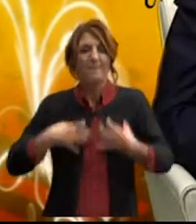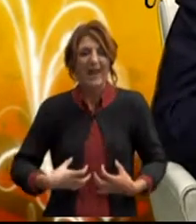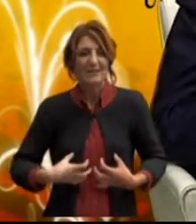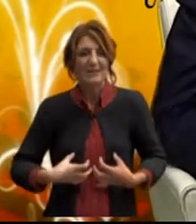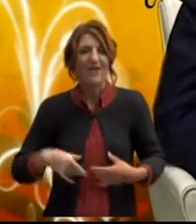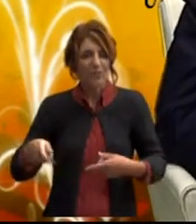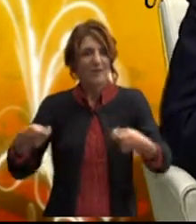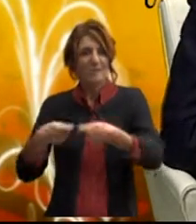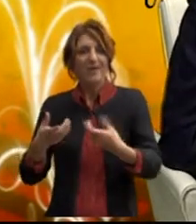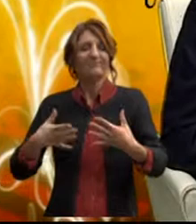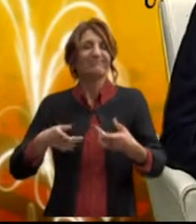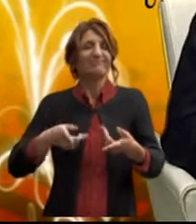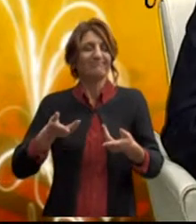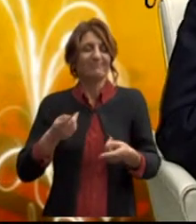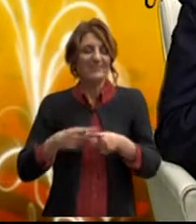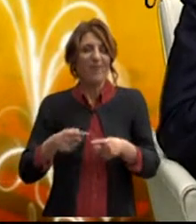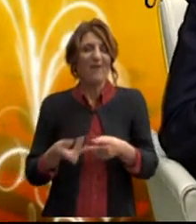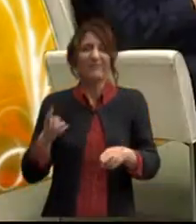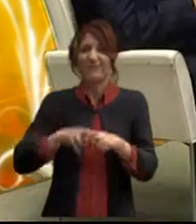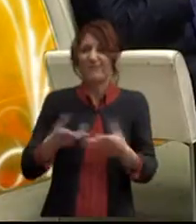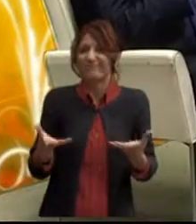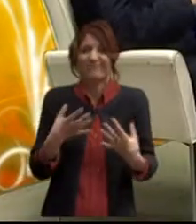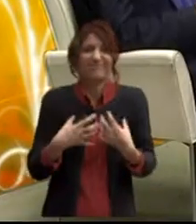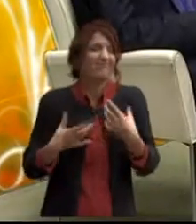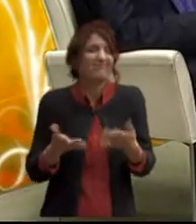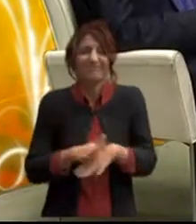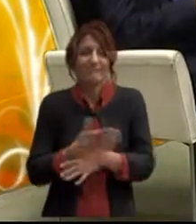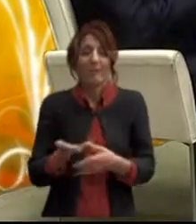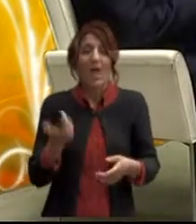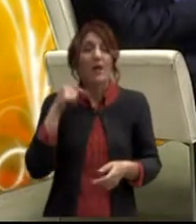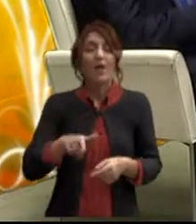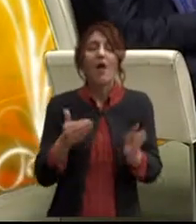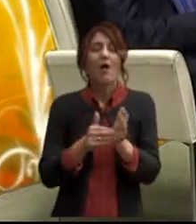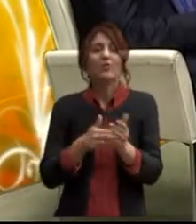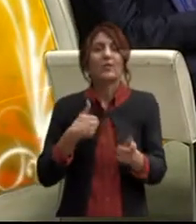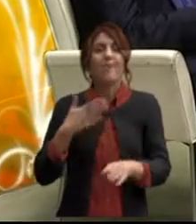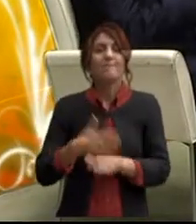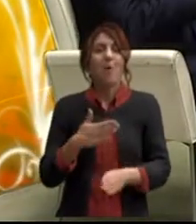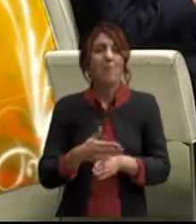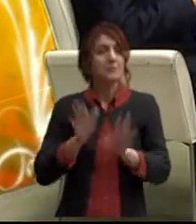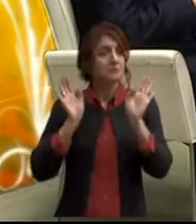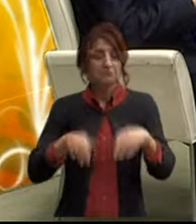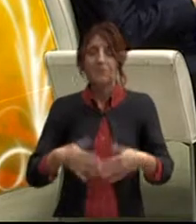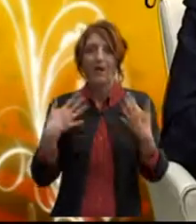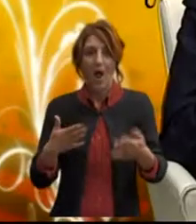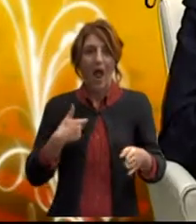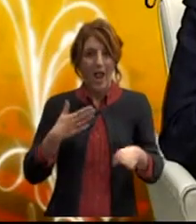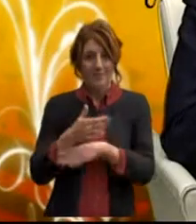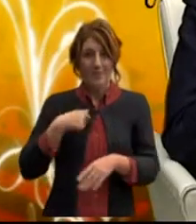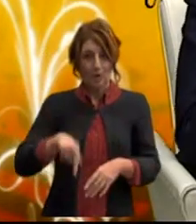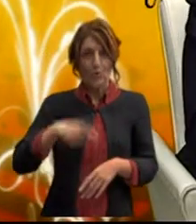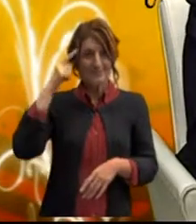depresija je često remećena. E sada, kako si pomoći? Vrlo lako, dakle, ako znamo taj